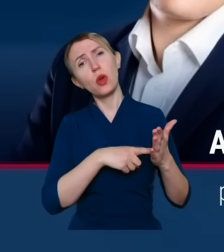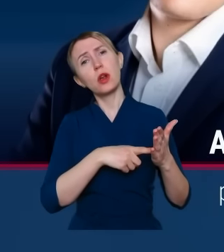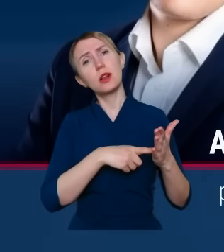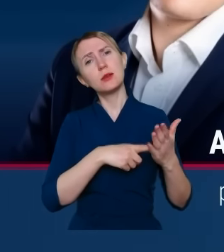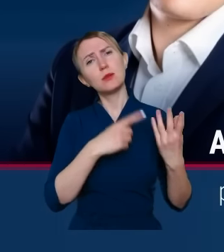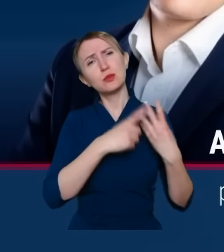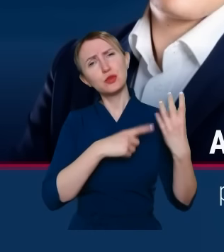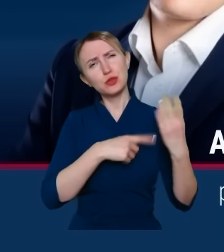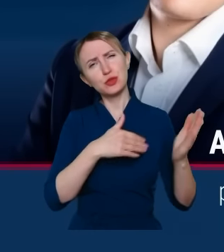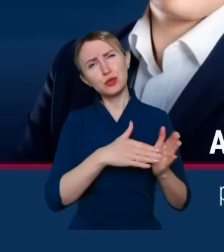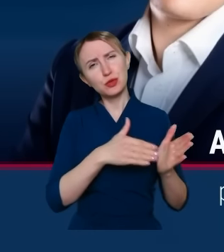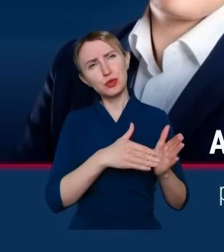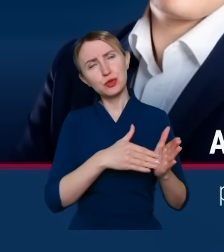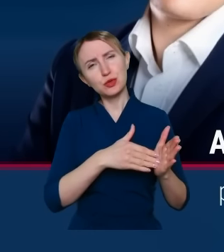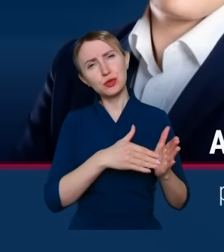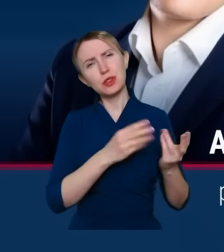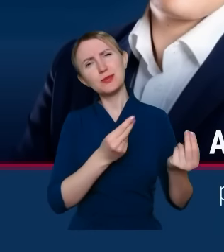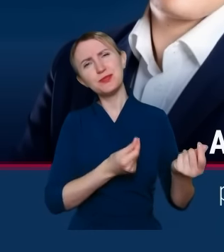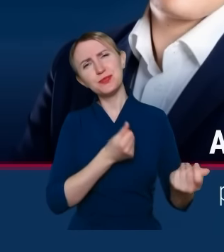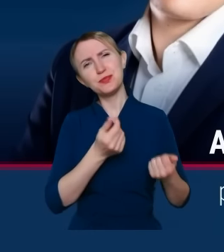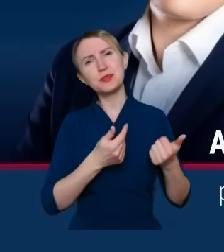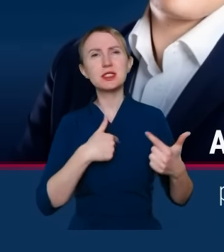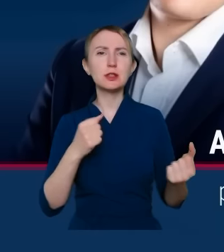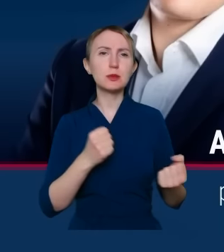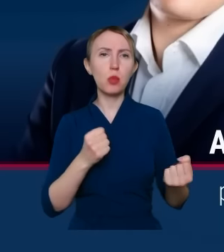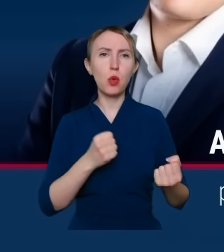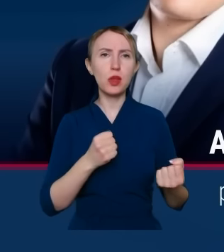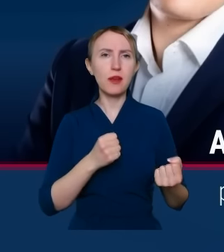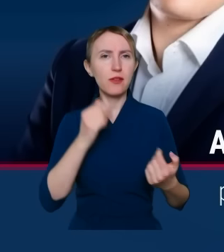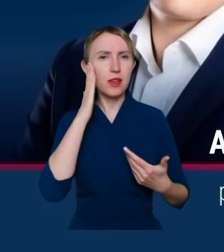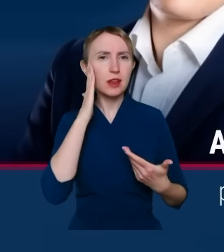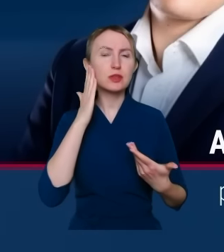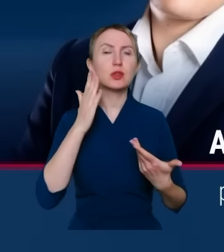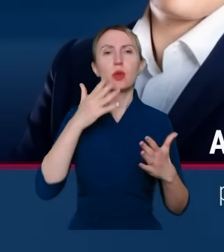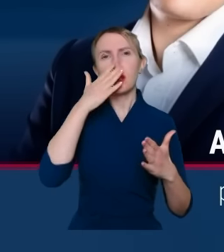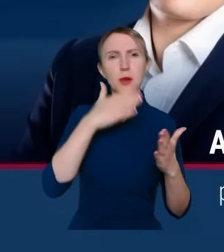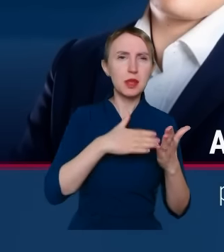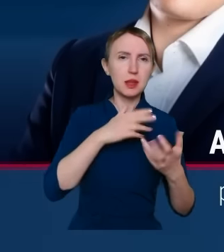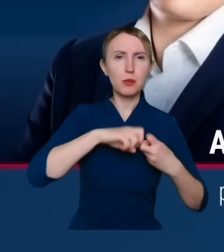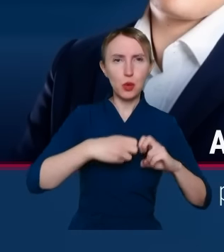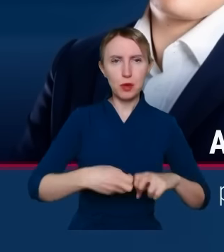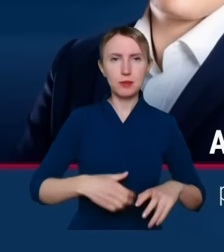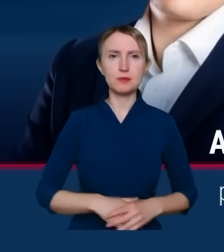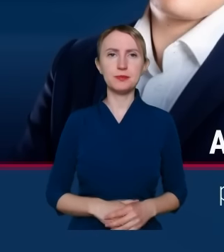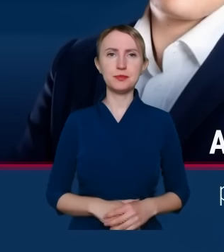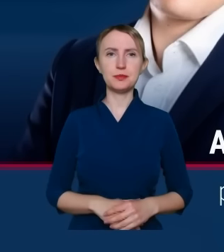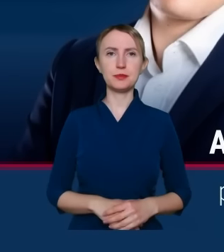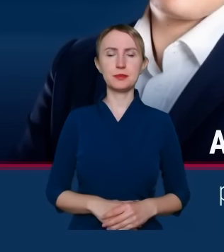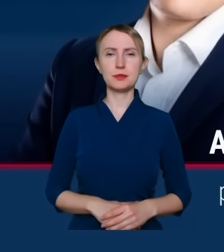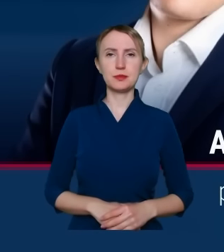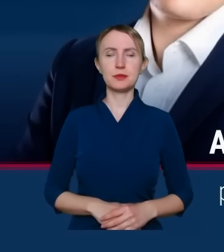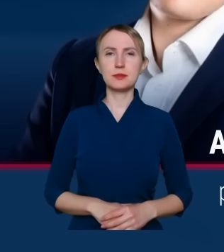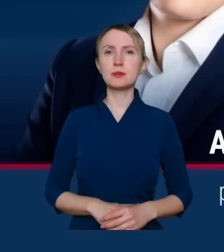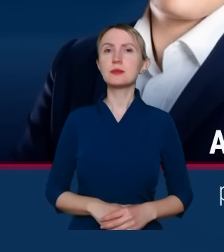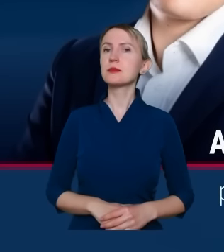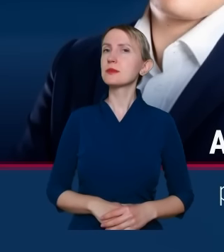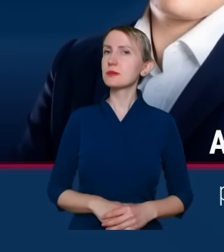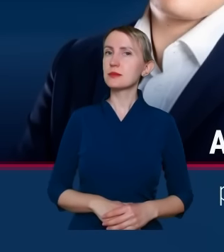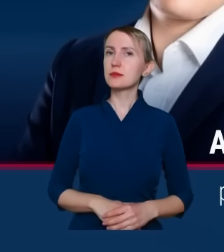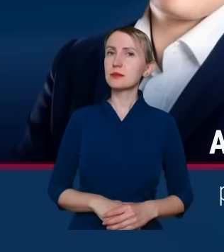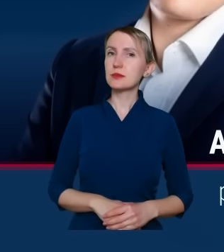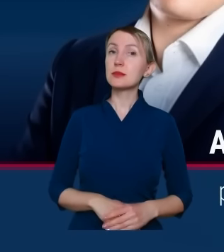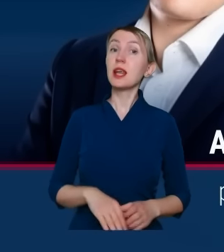ten ale no jakby Ja się boję że wiesz że tu z tym limitem będzie będzie problem po prostu no